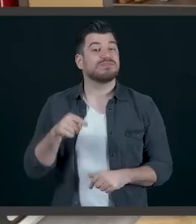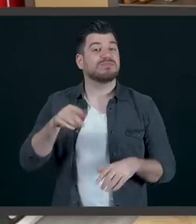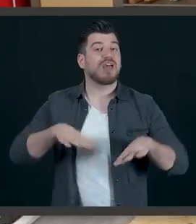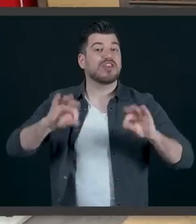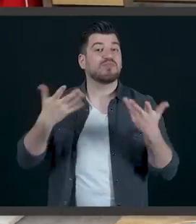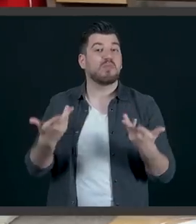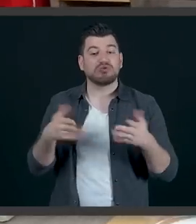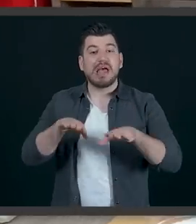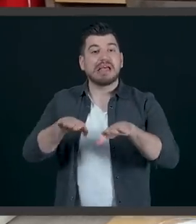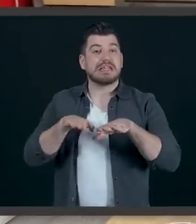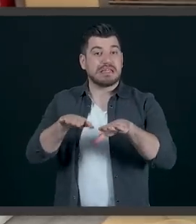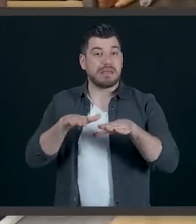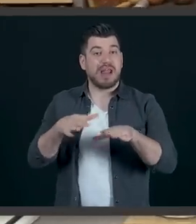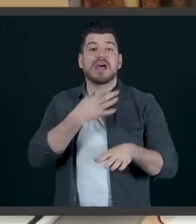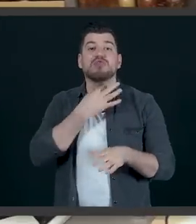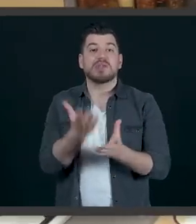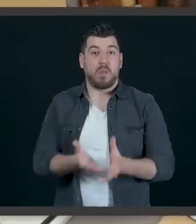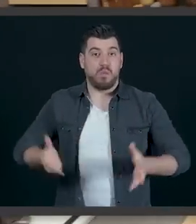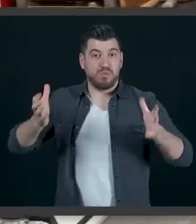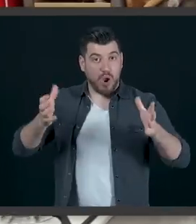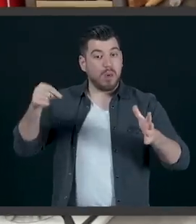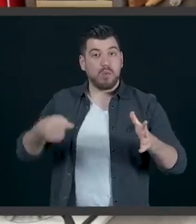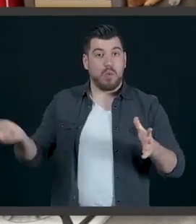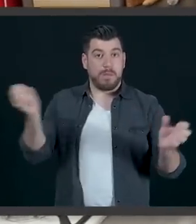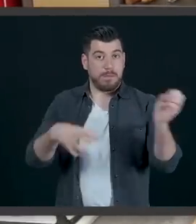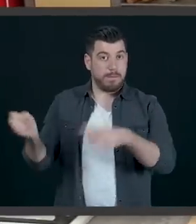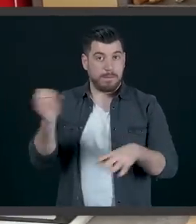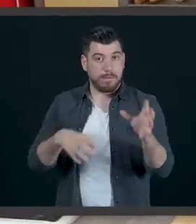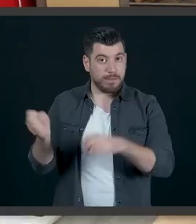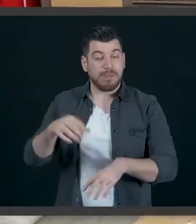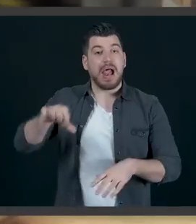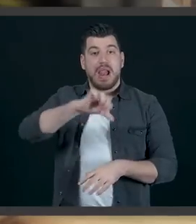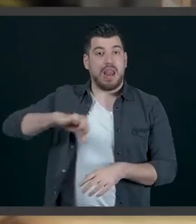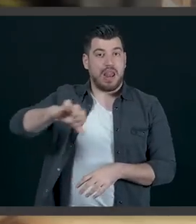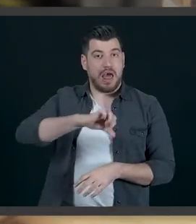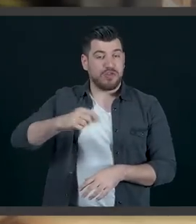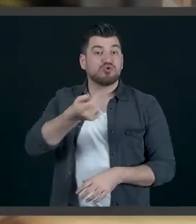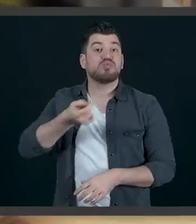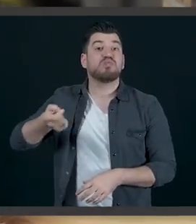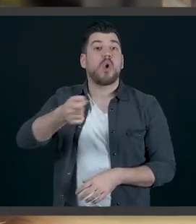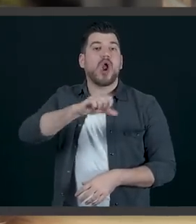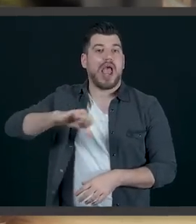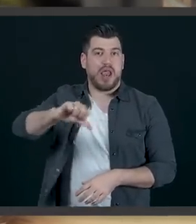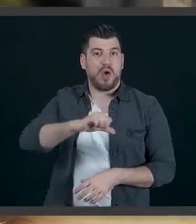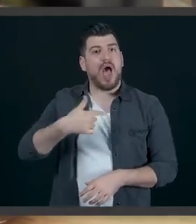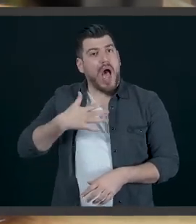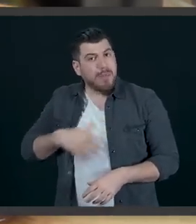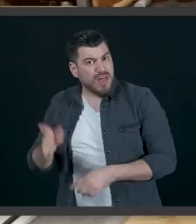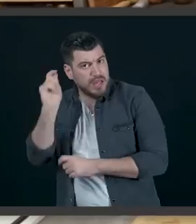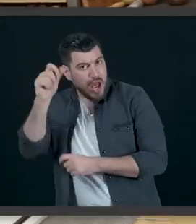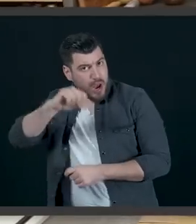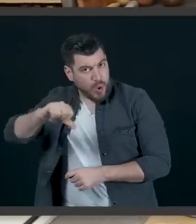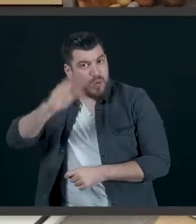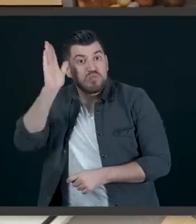Και πάμε να ξεκινήσουμε με το ζυμαράκι μας. Πάρα πολύ απλά χρειαζόμαστε ένα μπολ και θα ρίξουμε μέσα σπορέλαιο. Άμα θέλετε να βάλετε ελαιόλαδο